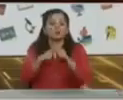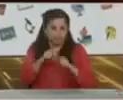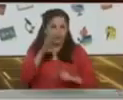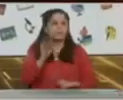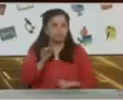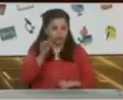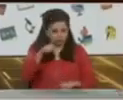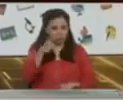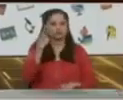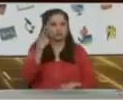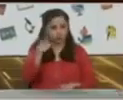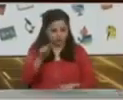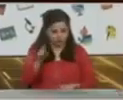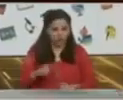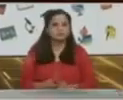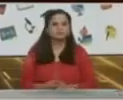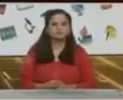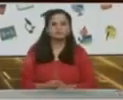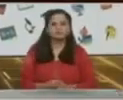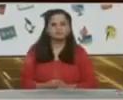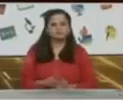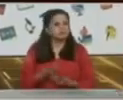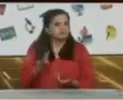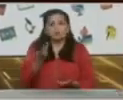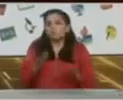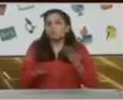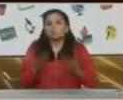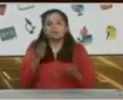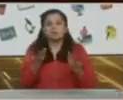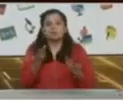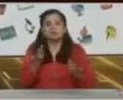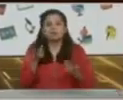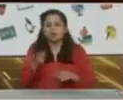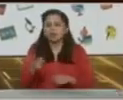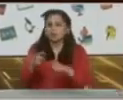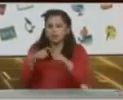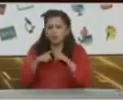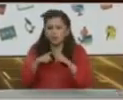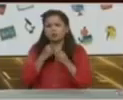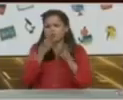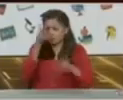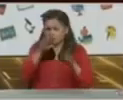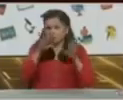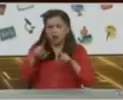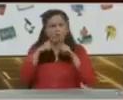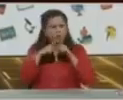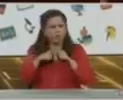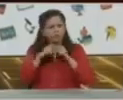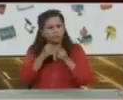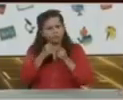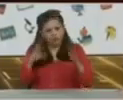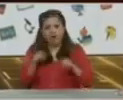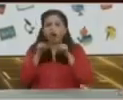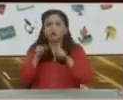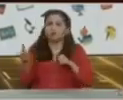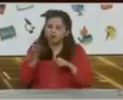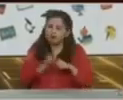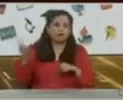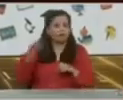है और शायद ऐसे सवाल बार बार उठते भी हैं और बार बार जवाब देने भी होते